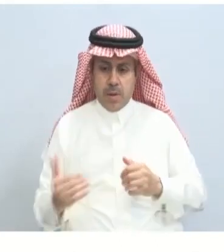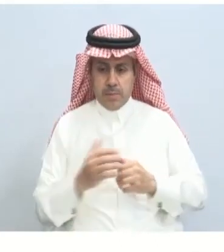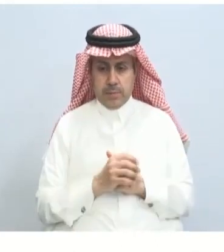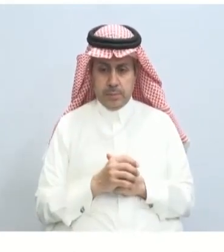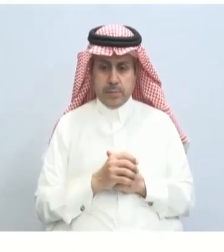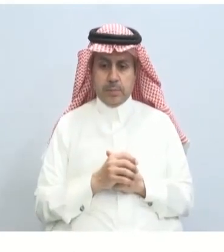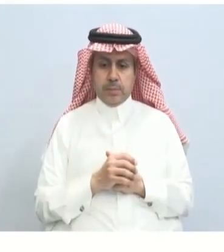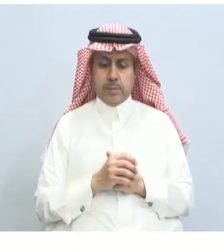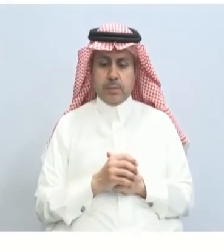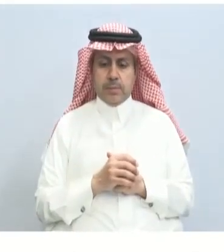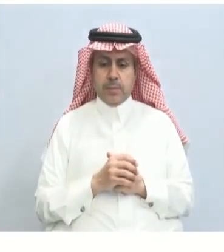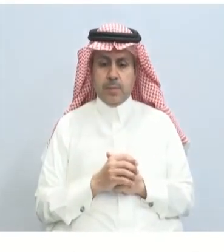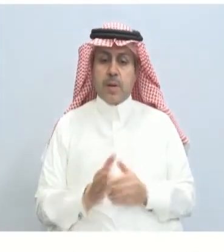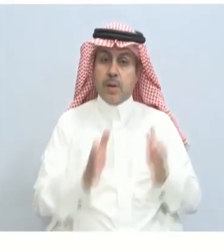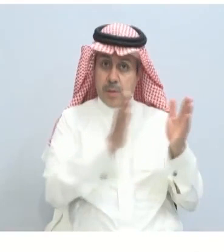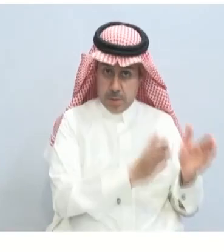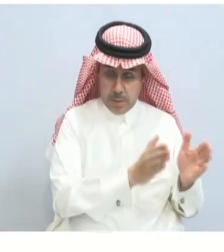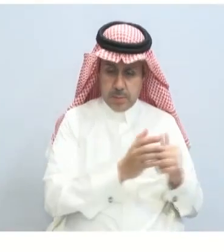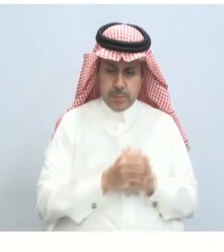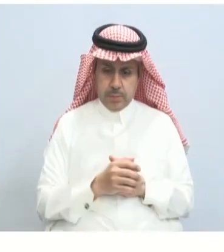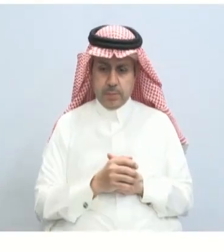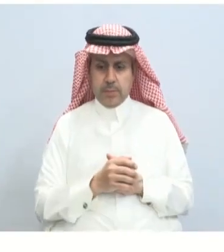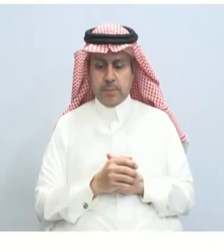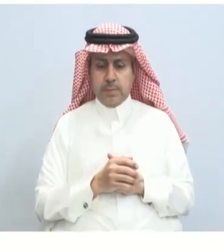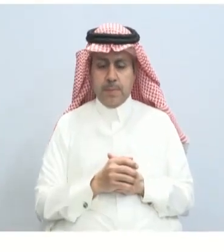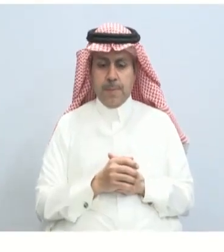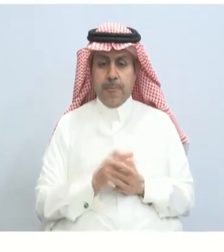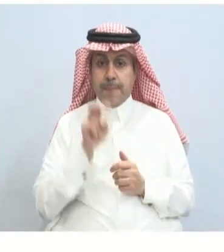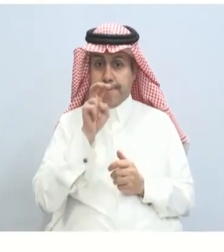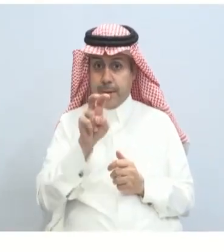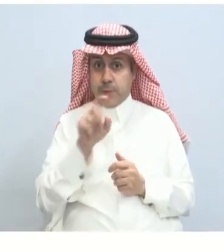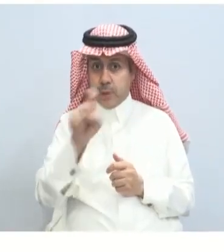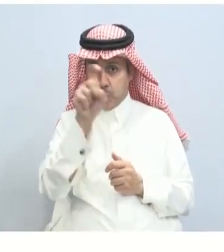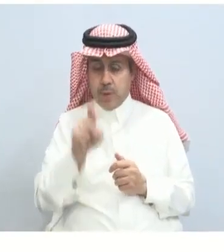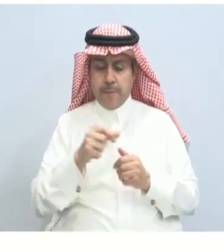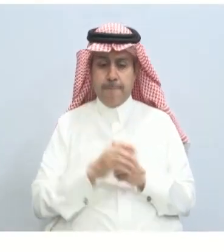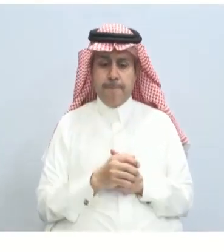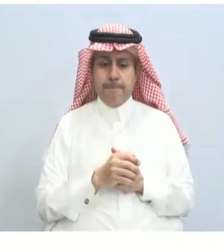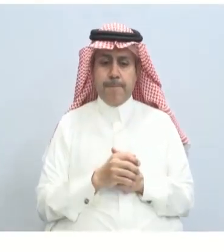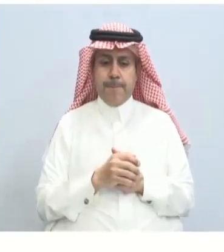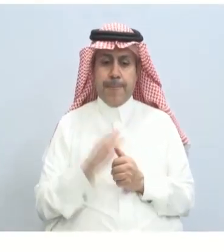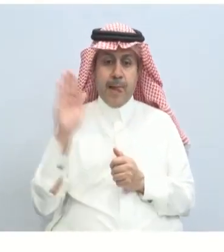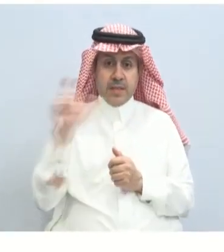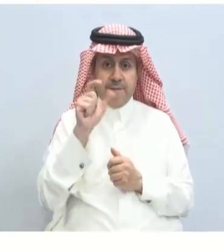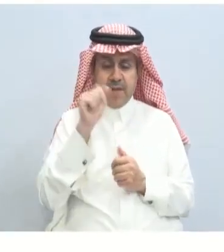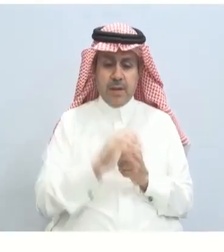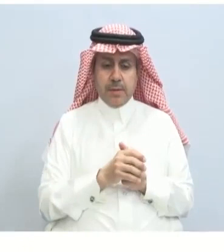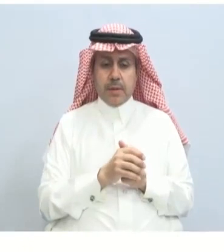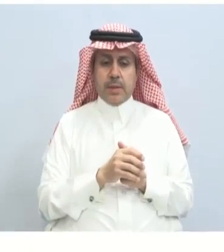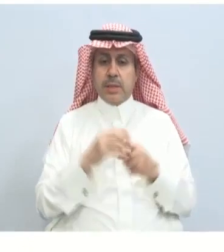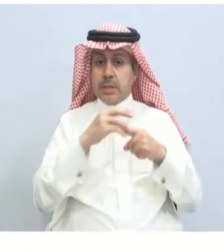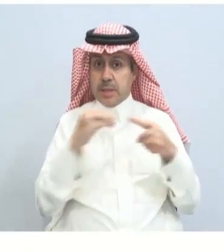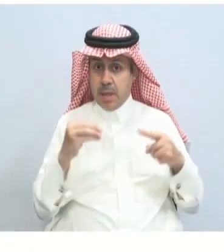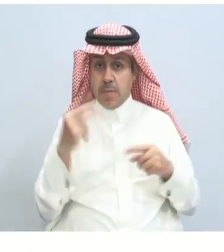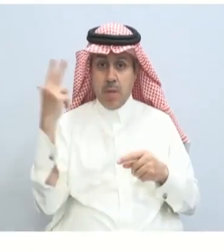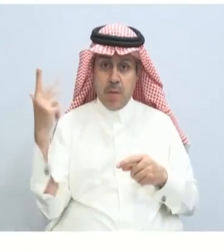الشكل طيب ننتقل الحين الى فقره اخرى نشوف السؤال الثاني قاللك اذا كان ساين تساوي سالب 18